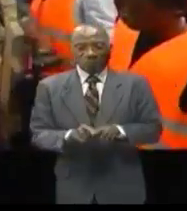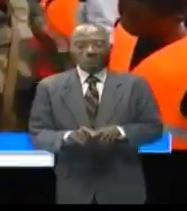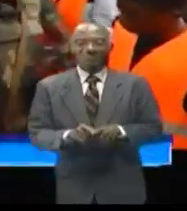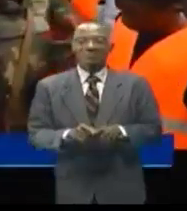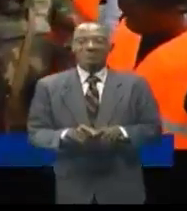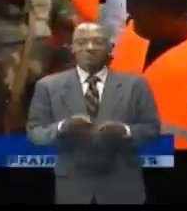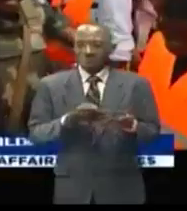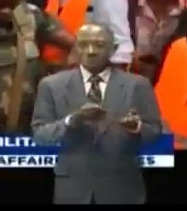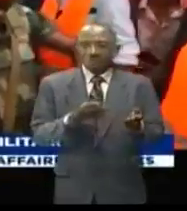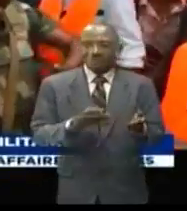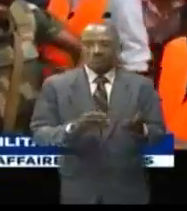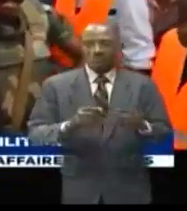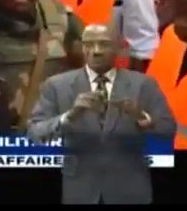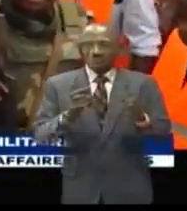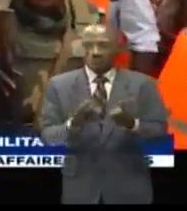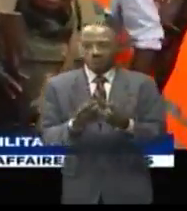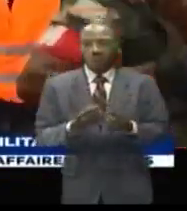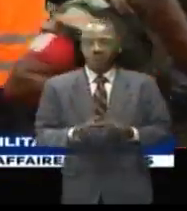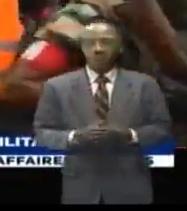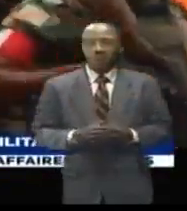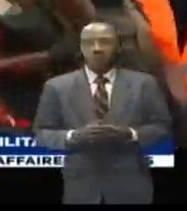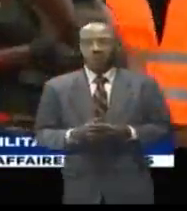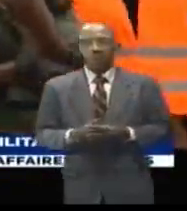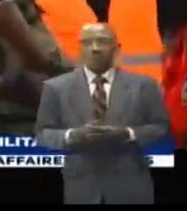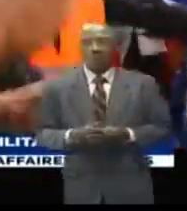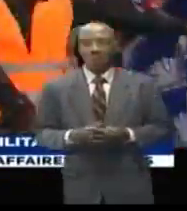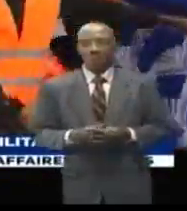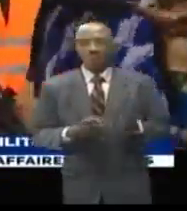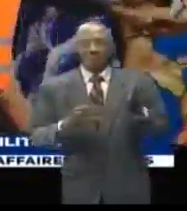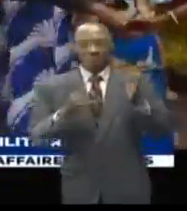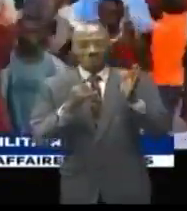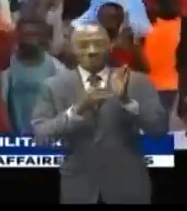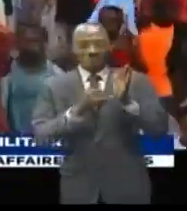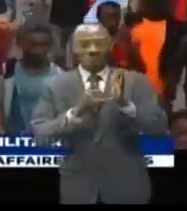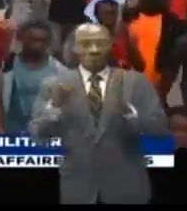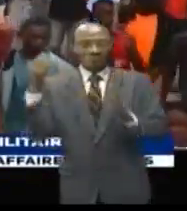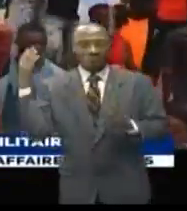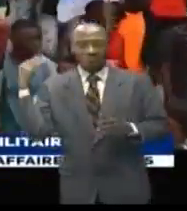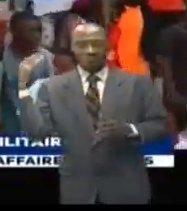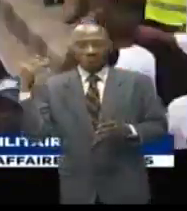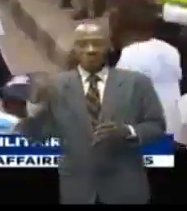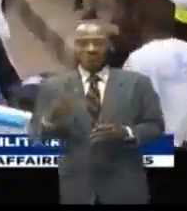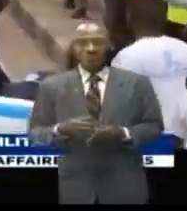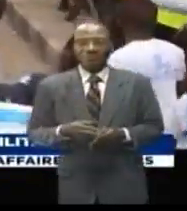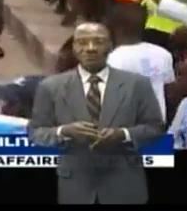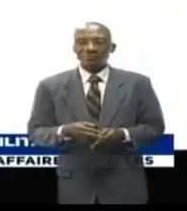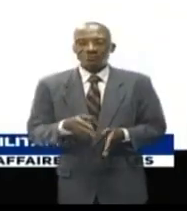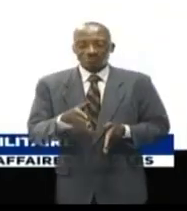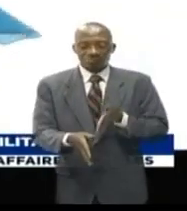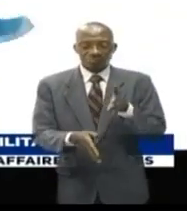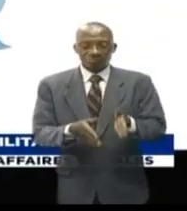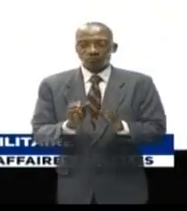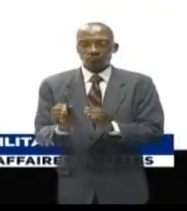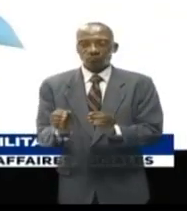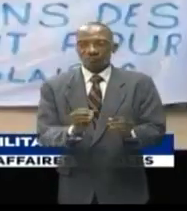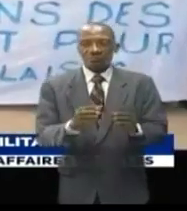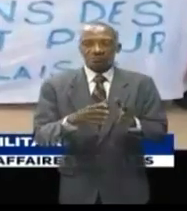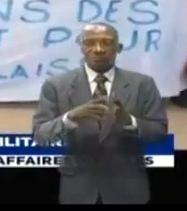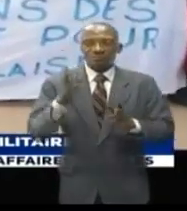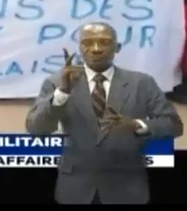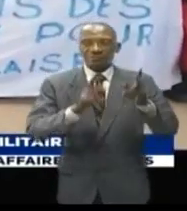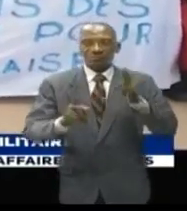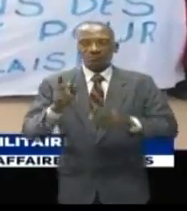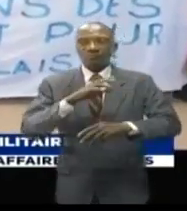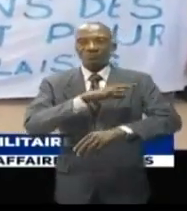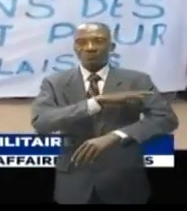après la marche organisée le samedi 5 novembre dernier avec la population civile cette fois-ci c'est avec